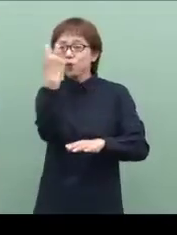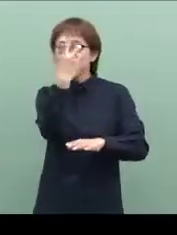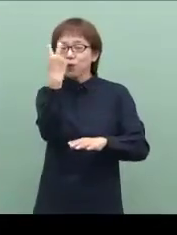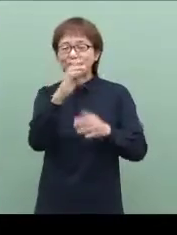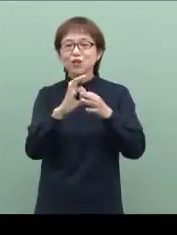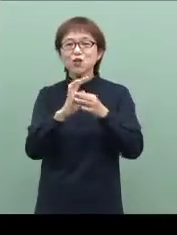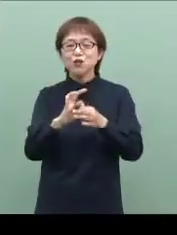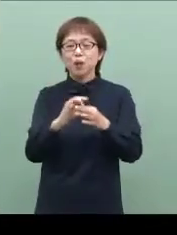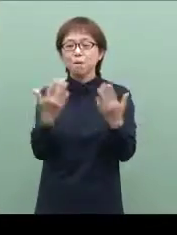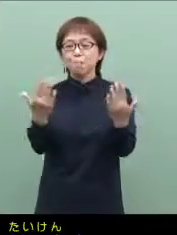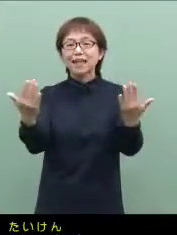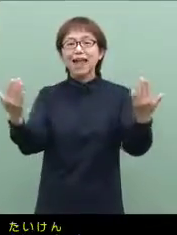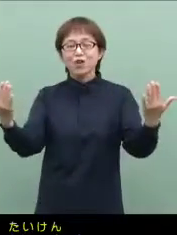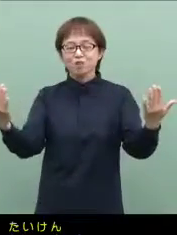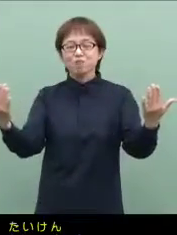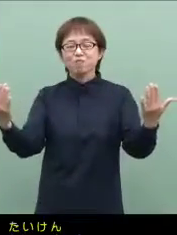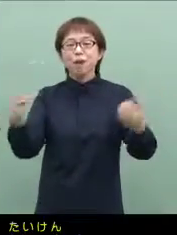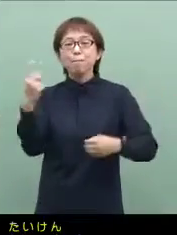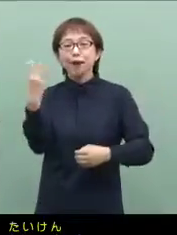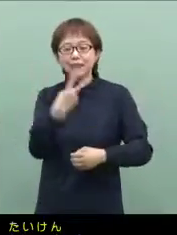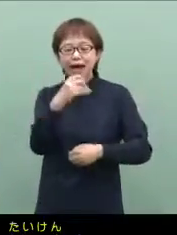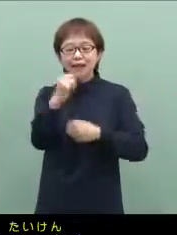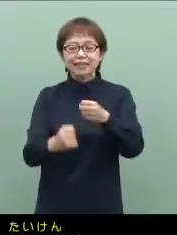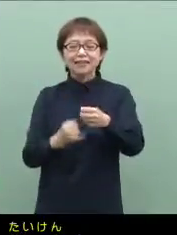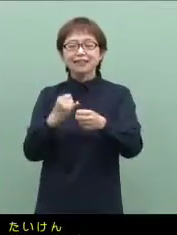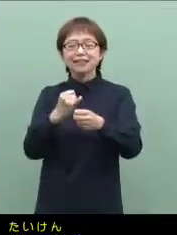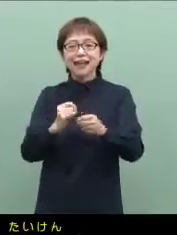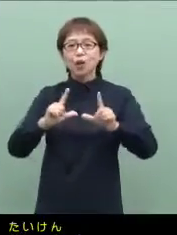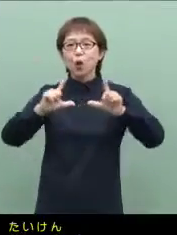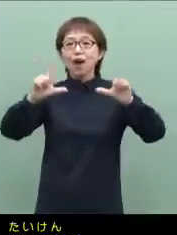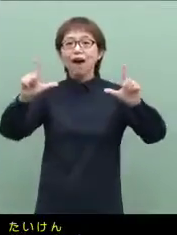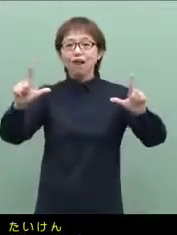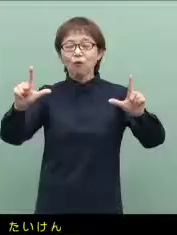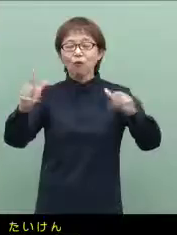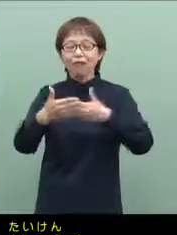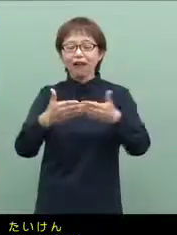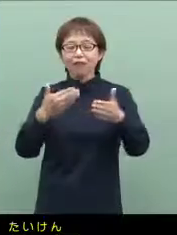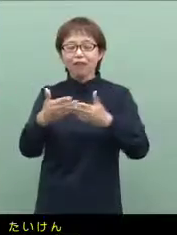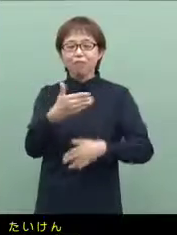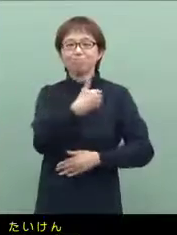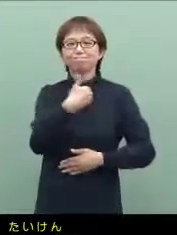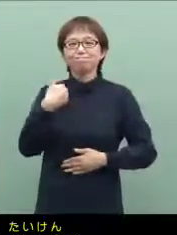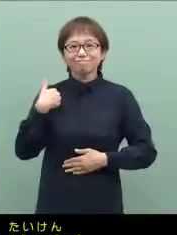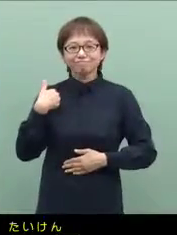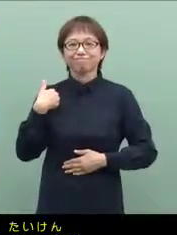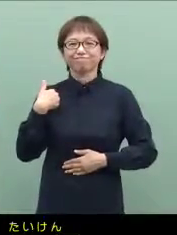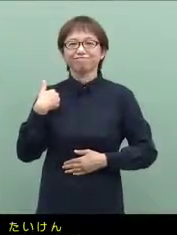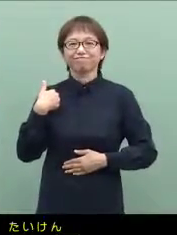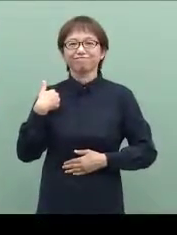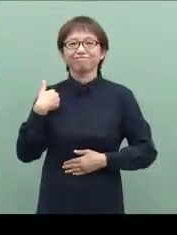に関するパネル展示のほか、インターネット回答の体験も行われていました。